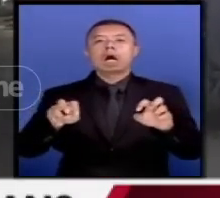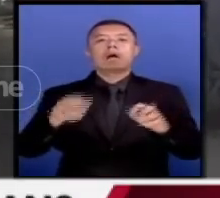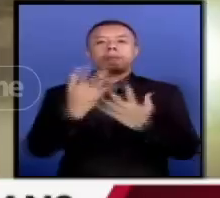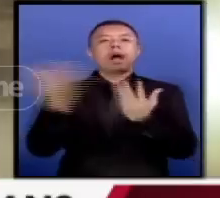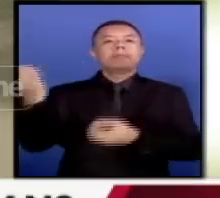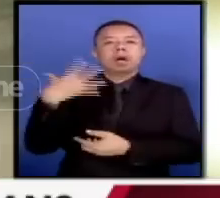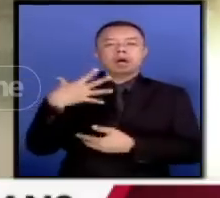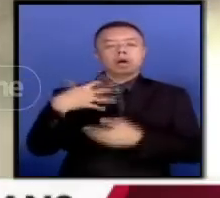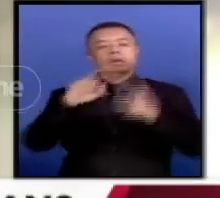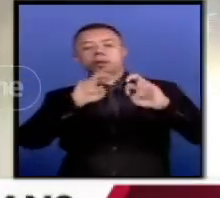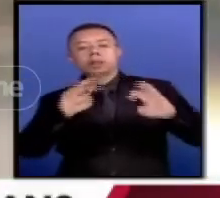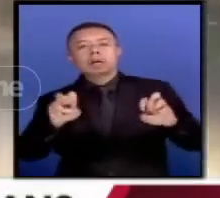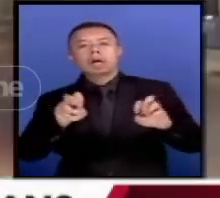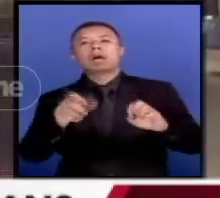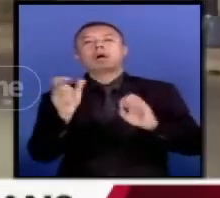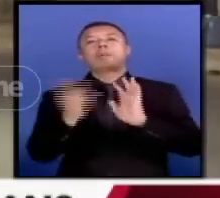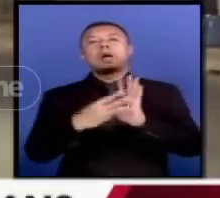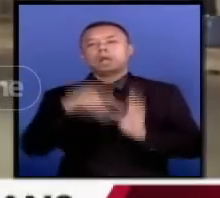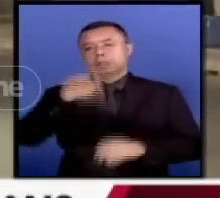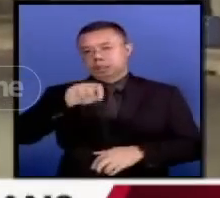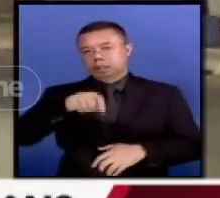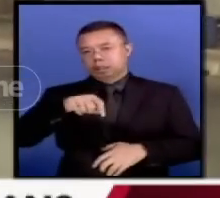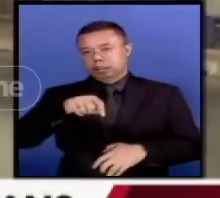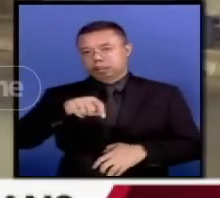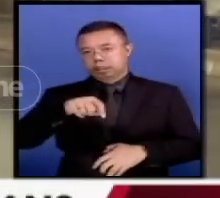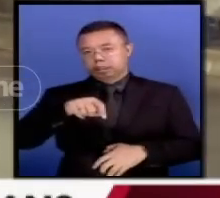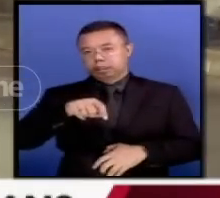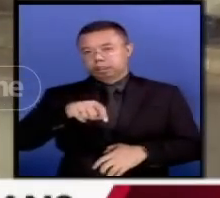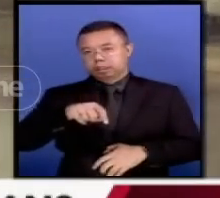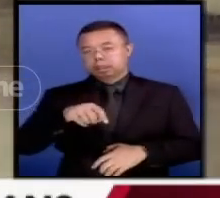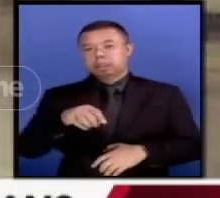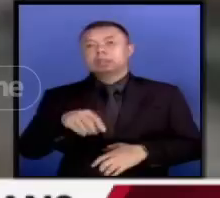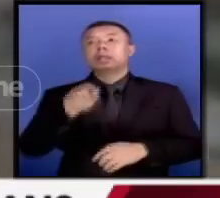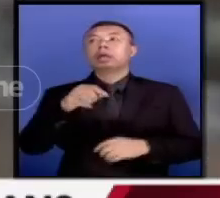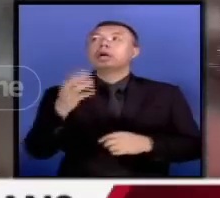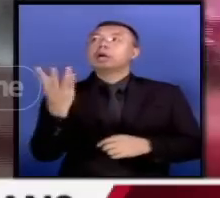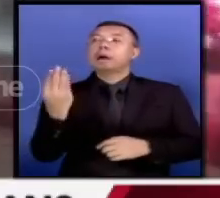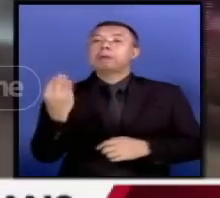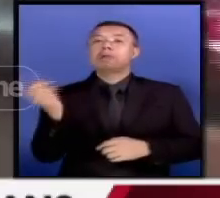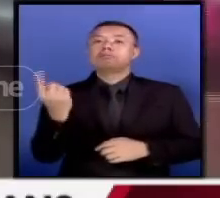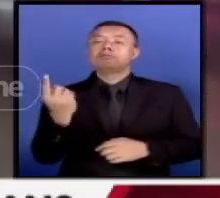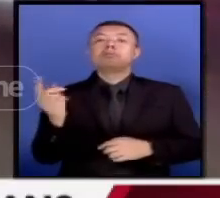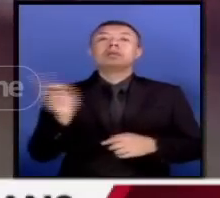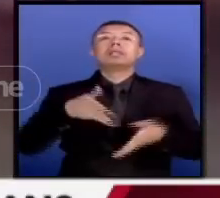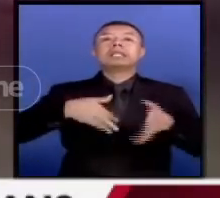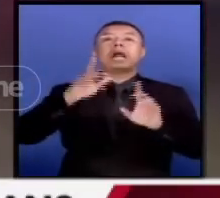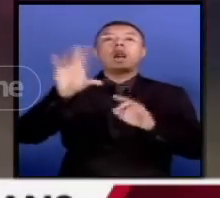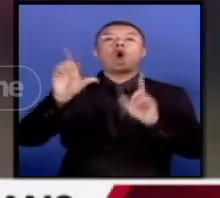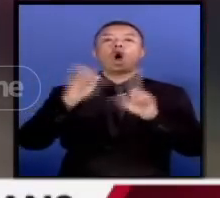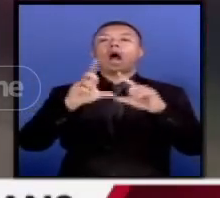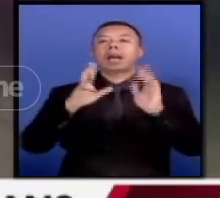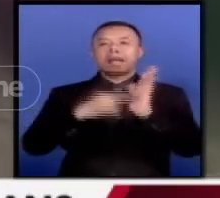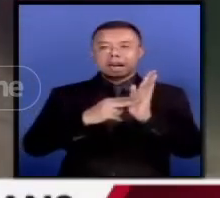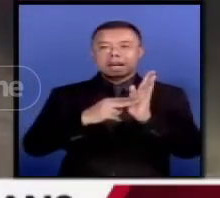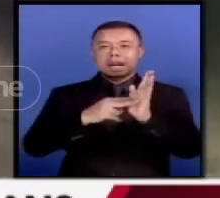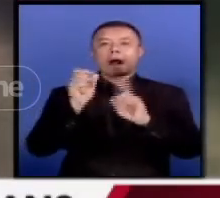warga sekitar pada kejadian tersebut. Kejadian itu terjadi di Jalan Lodan Raya, Pademangan, Jakarta